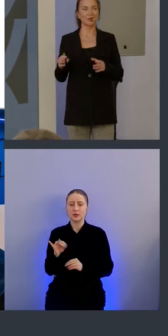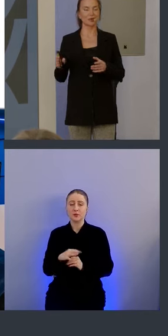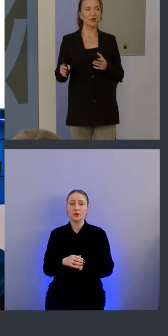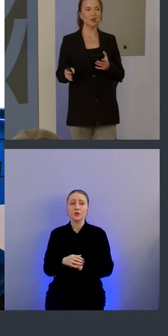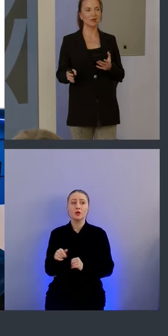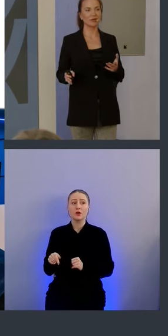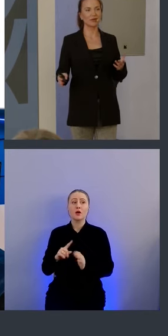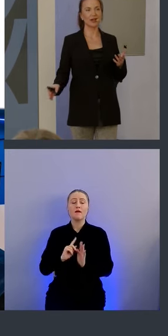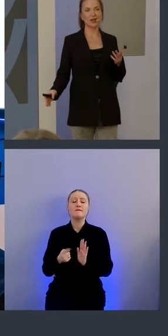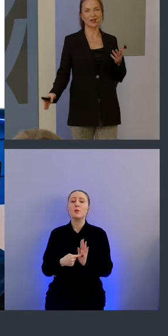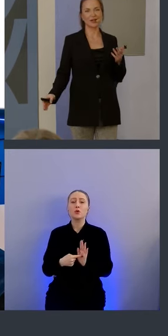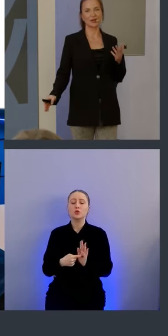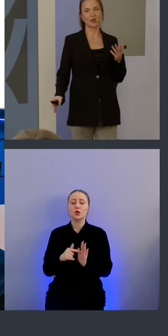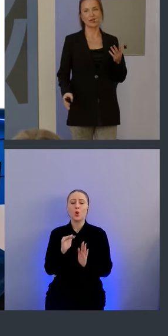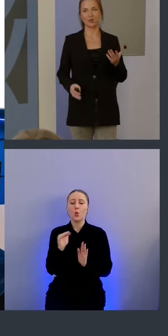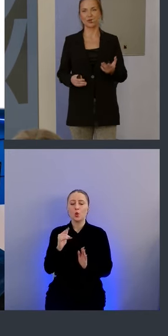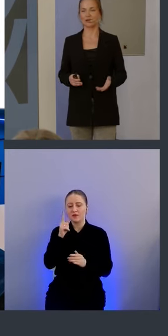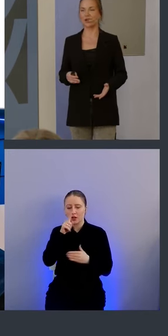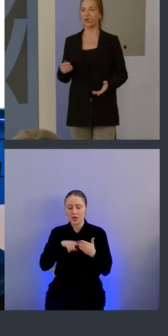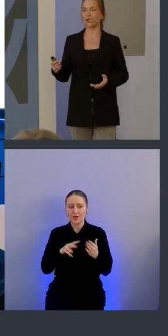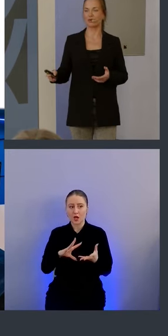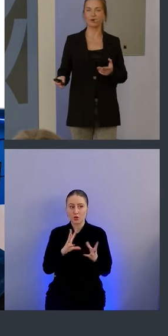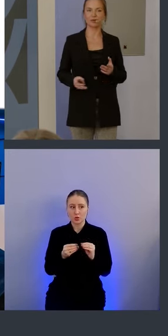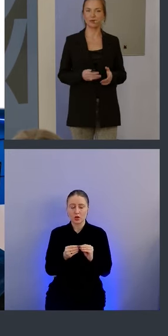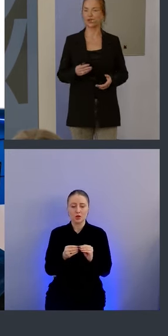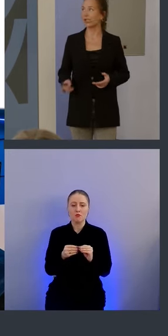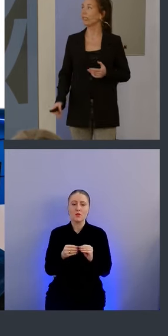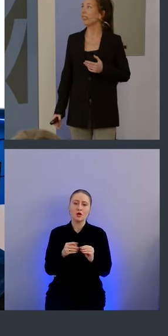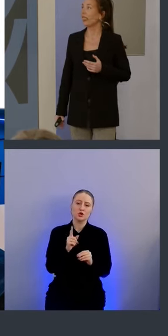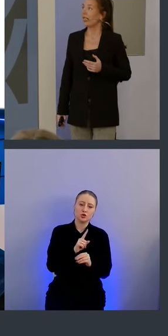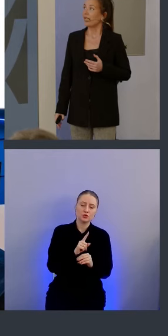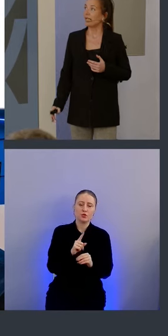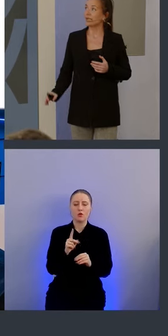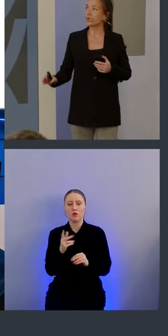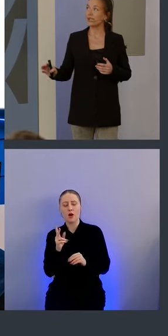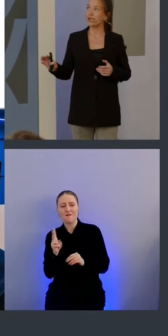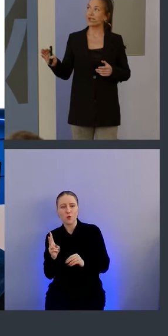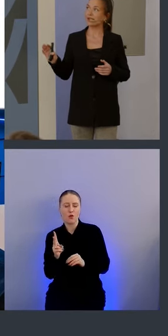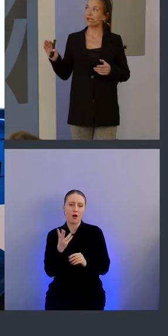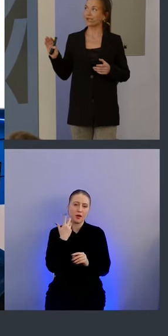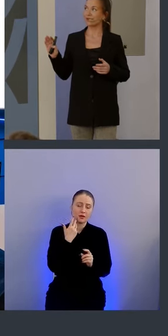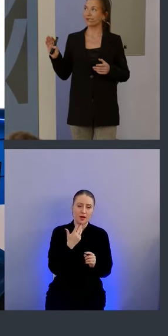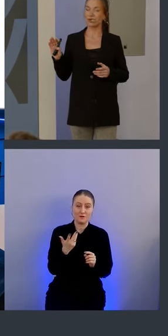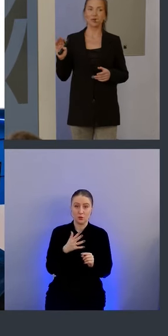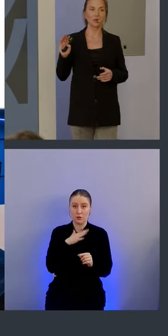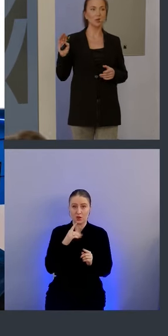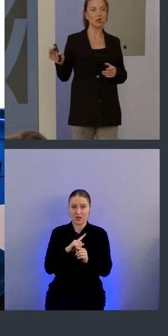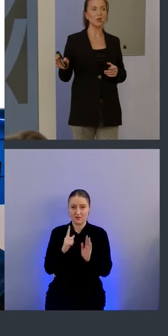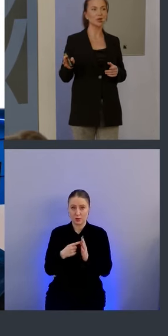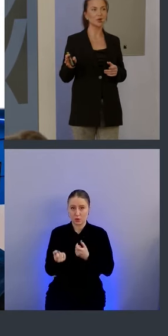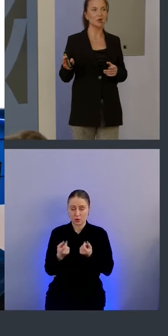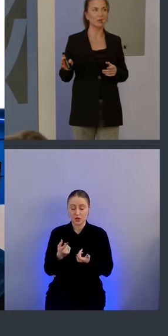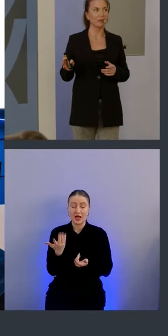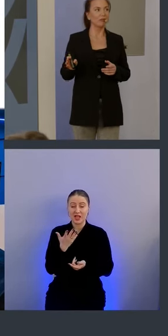наверное, будет вопрос уровня доверия к результатам аутентификации, чего, кого, когда. Собственно, если говорить таким